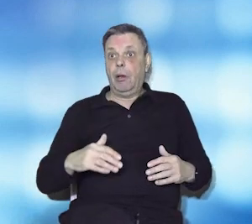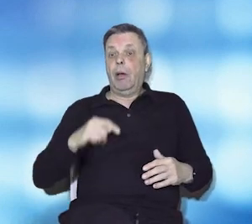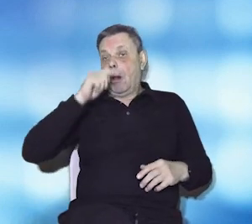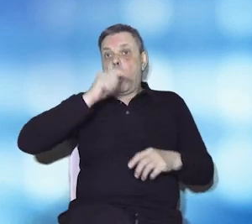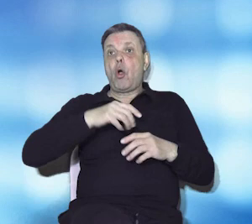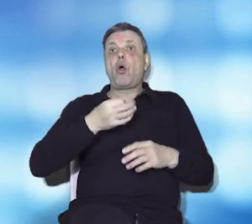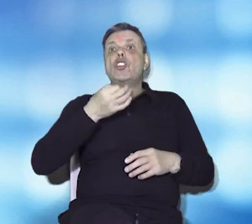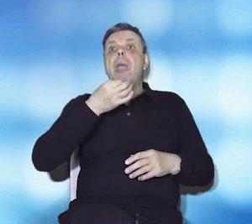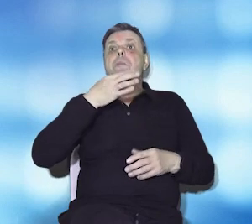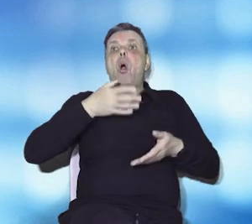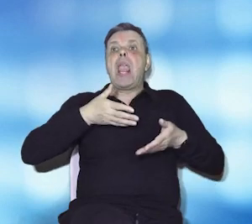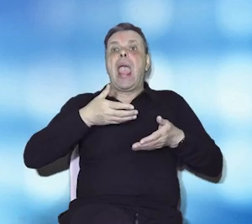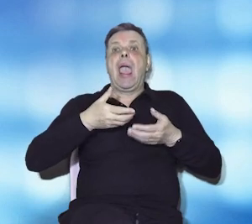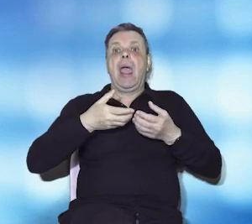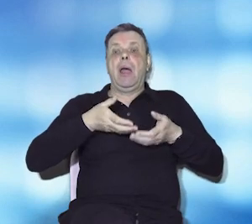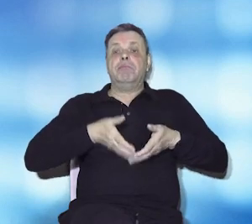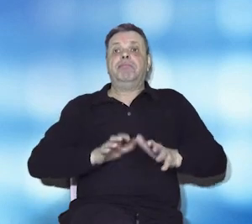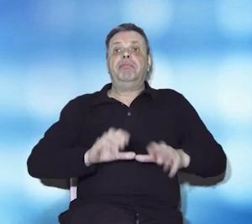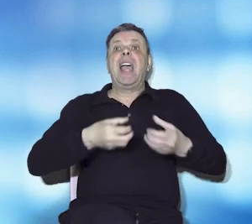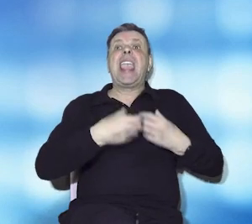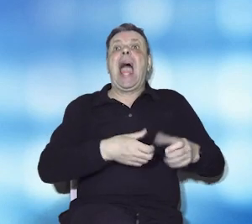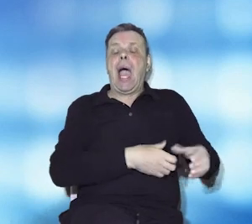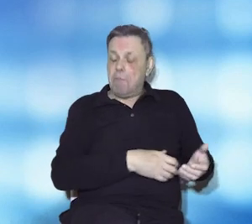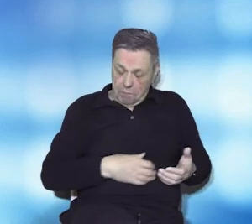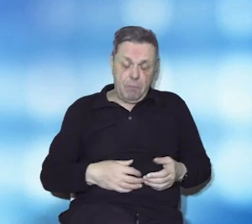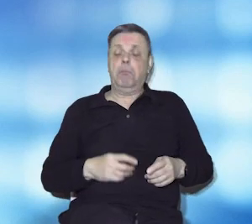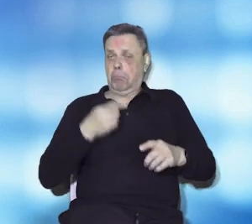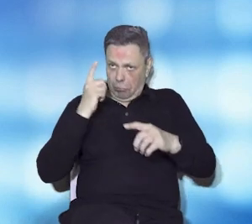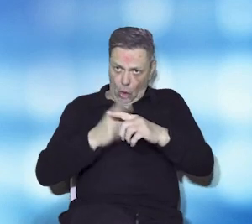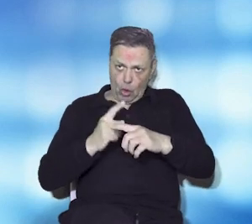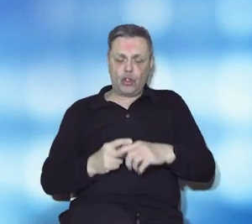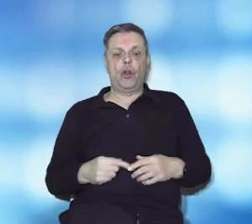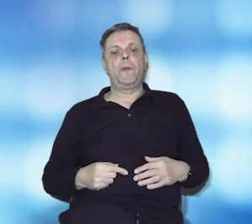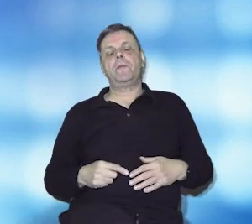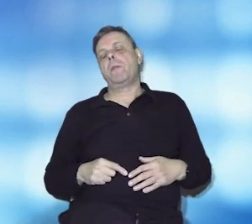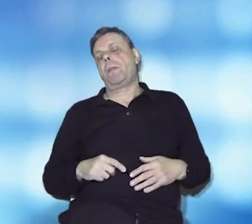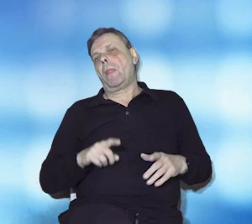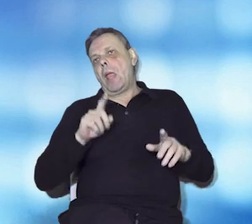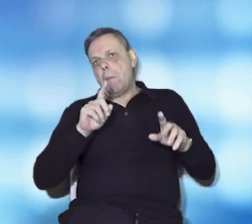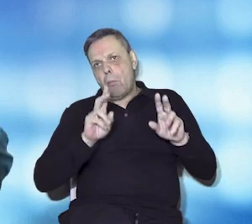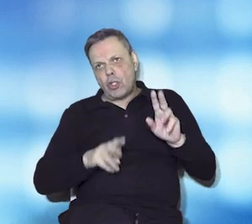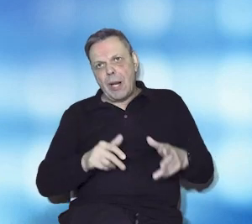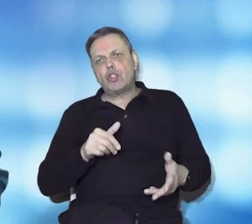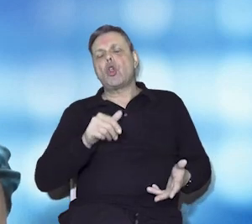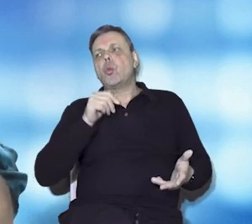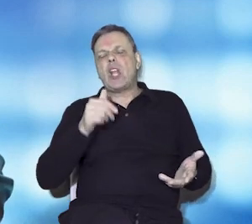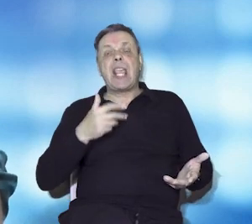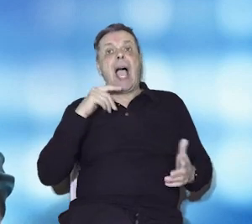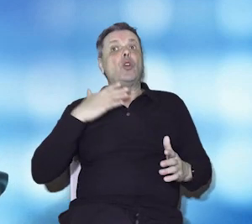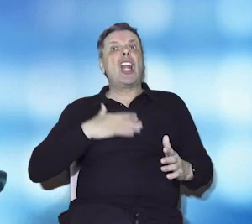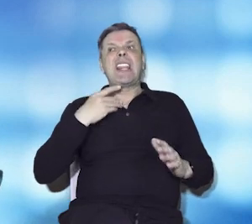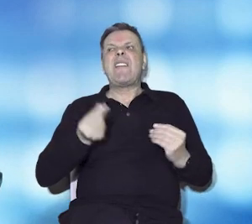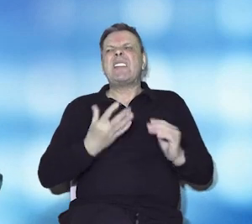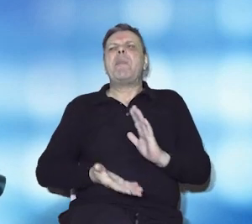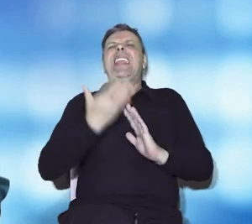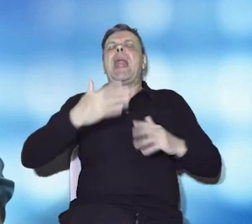I osjetite ih i vi. Da. Nekad vam treba nešto da vas energetizira, digne. Da vas digne, možda ćete neki malo žešći rok. Ako